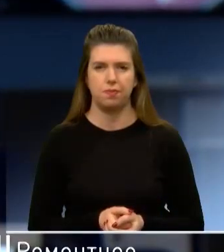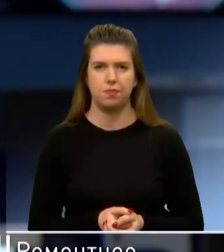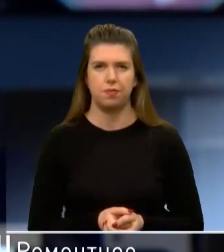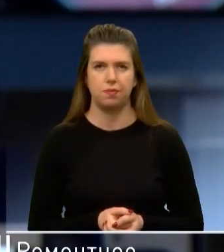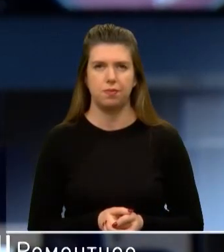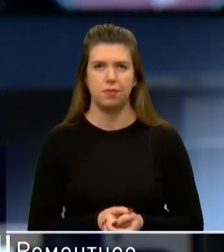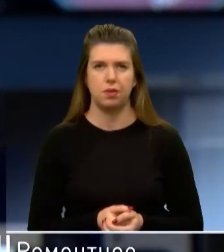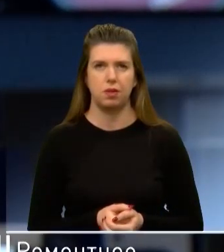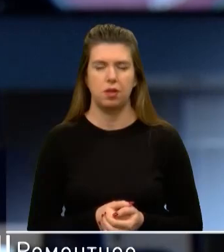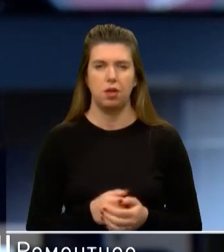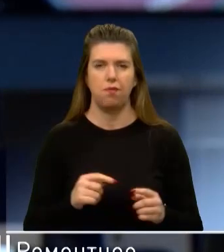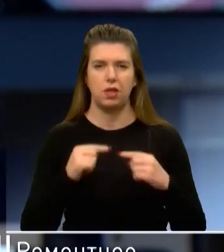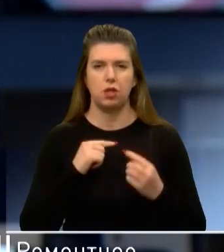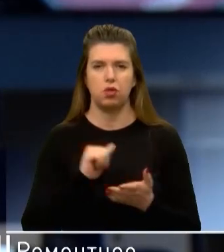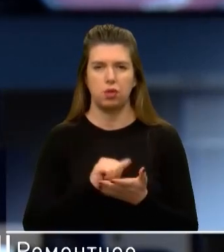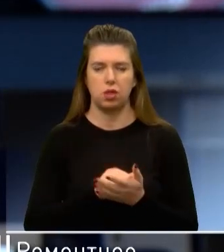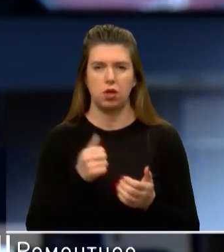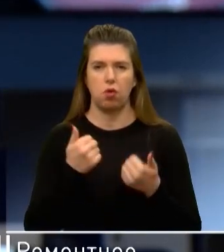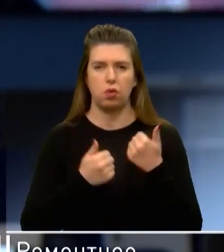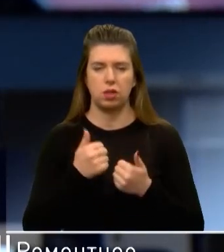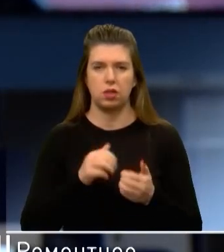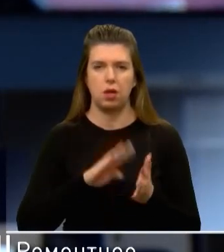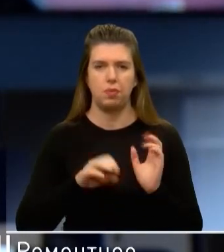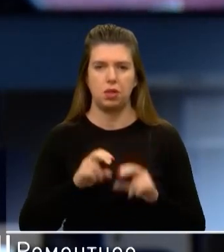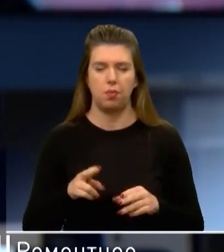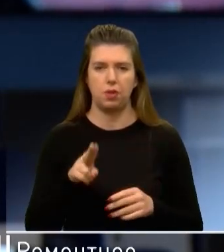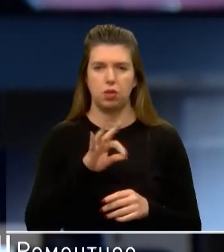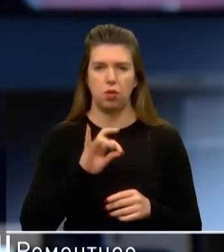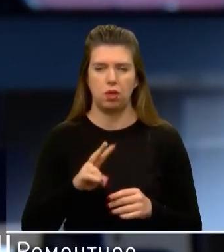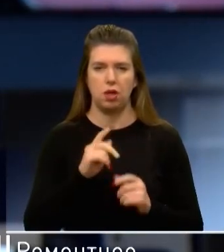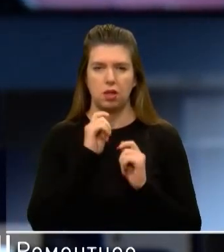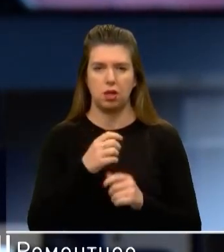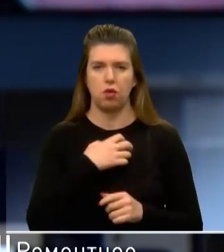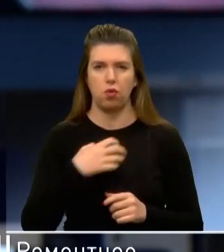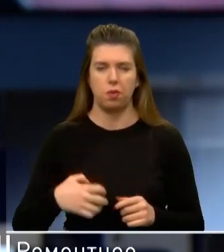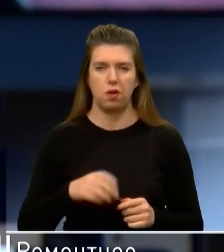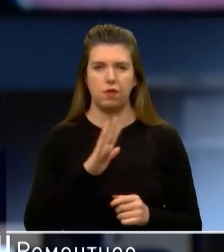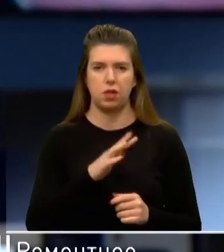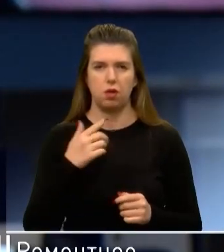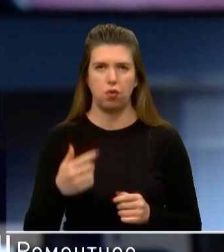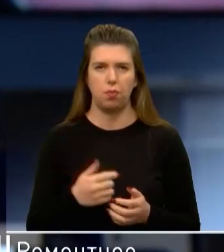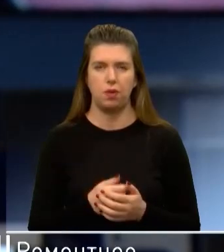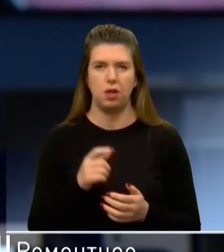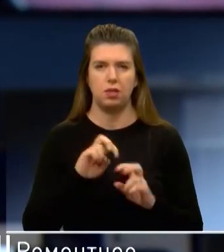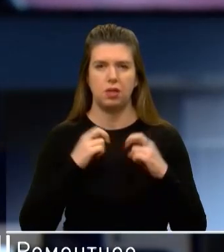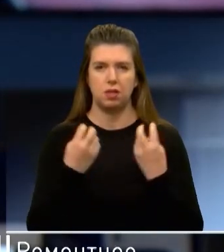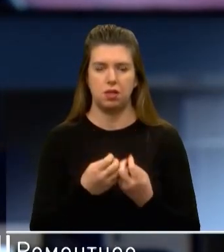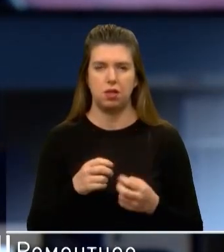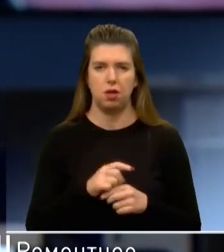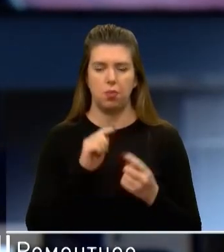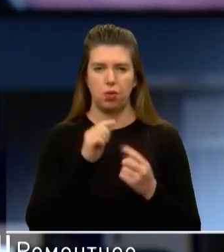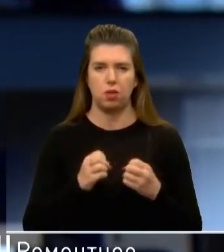продолжать финалистов журналистского конкурса безопасный Дон наградил губернатор Василий Голубев На заседании